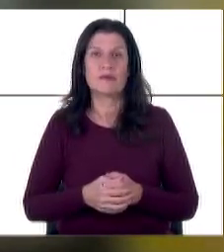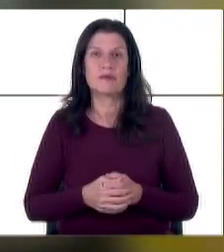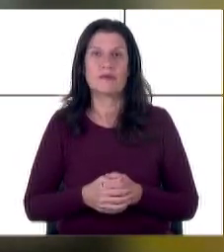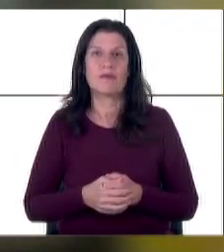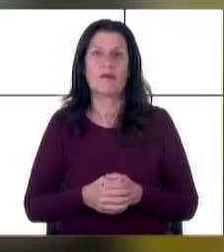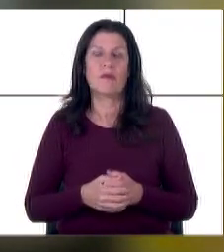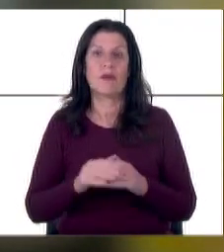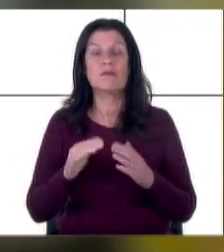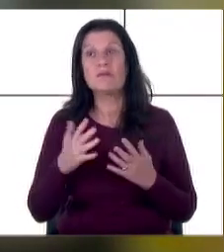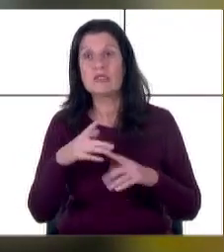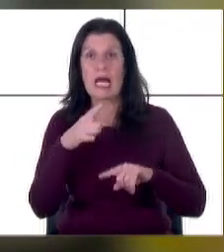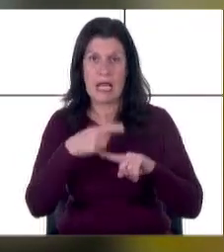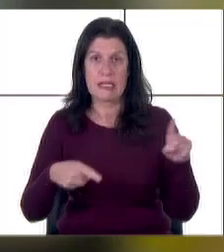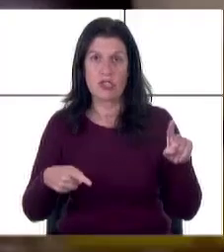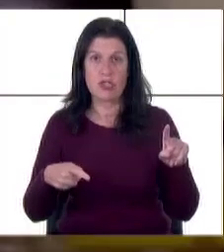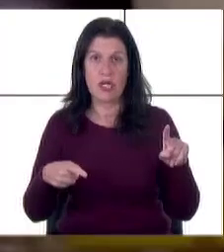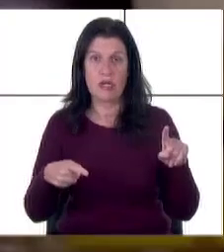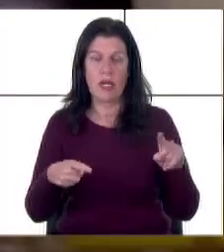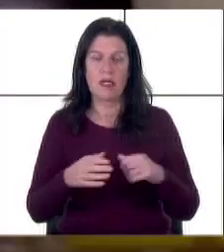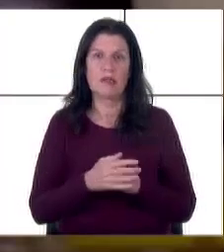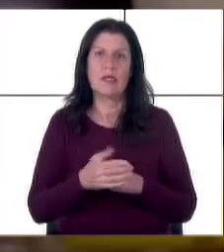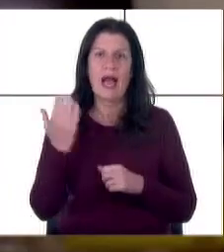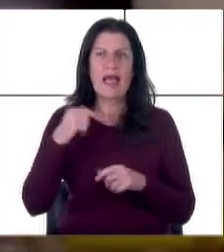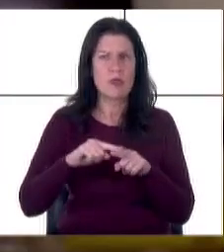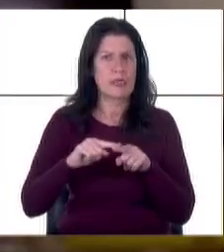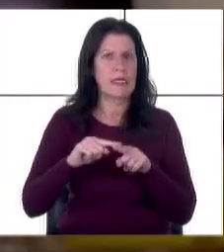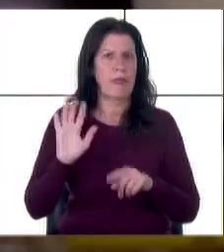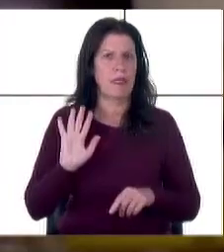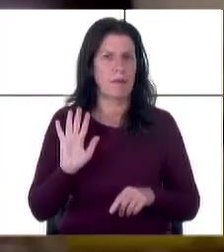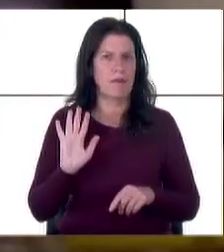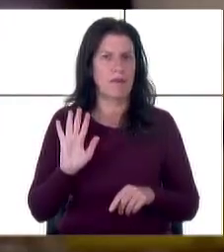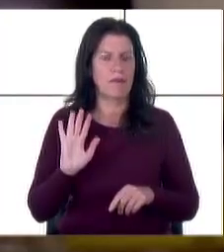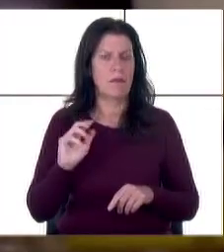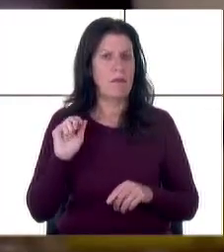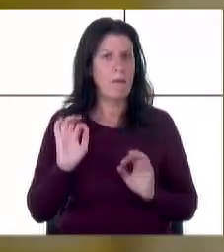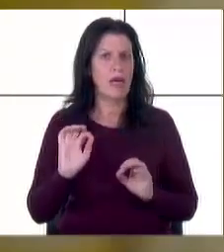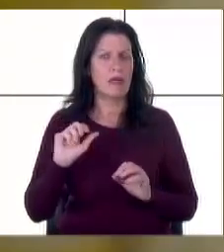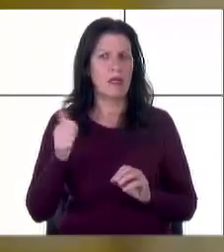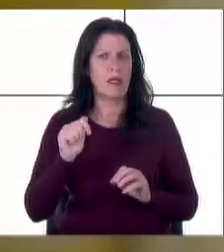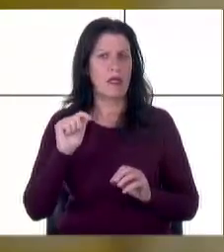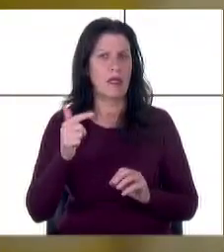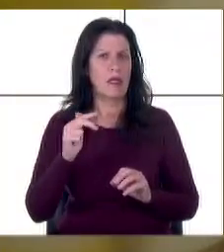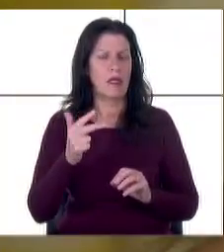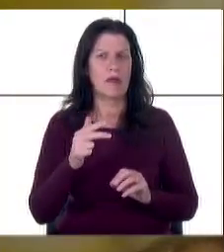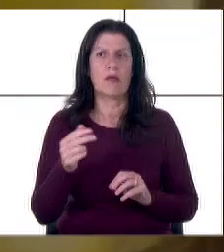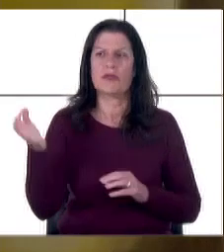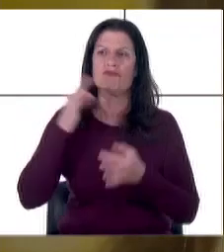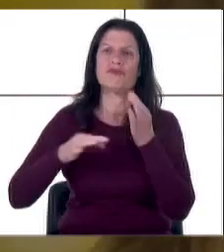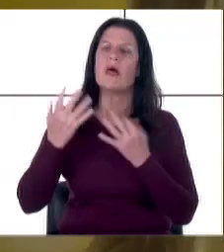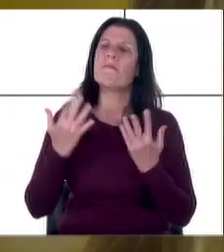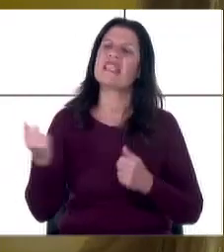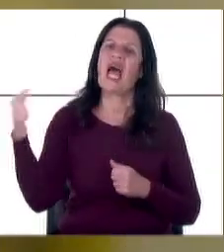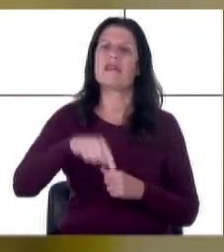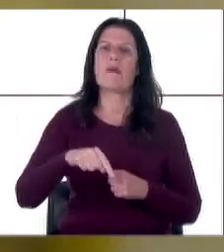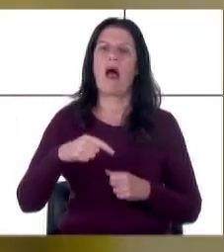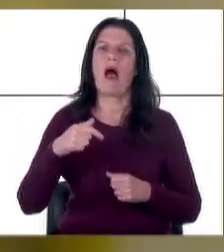במשך חצי שנה, הנורות האדומות האלה בעצם הופיעו אחת אחרי השנייה. מתי את באה הביתה להכין לי לאכול, אני